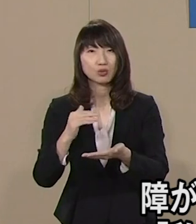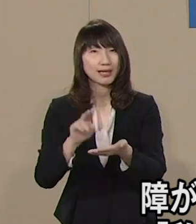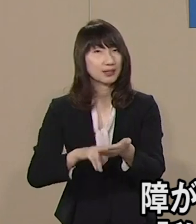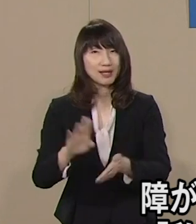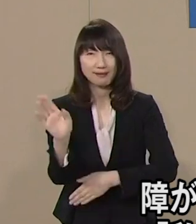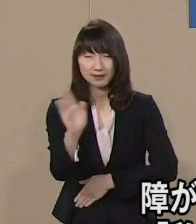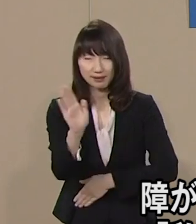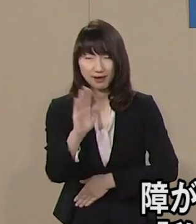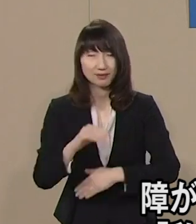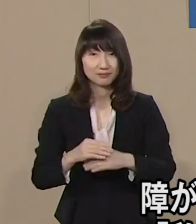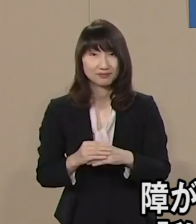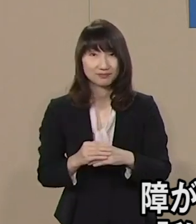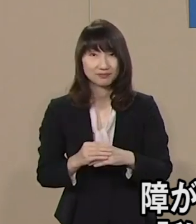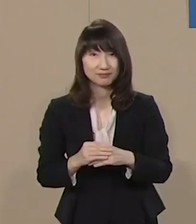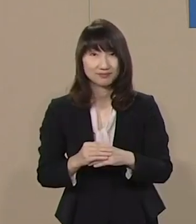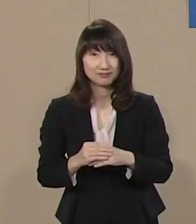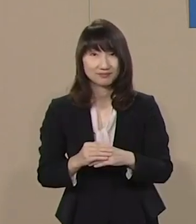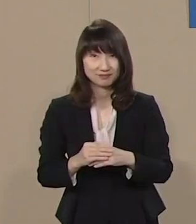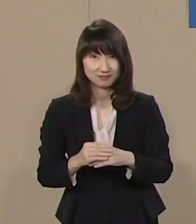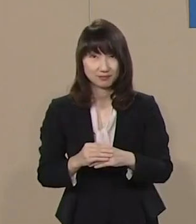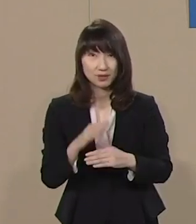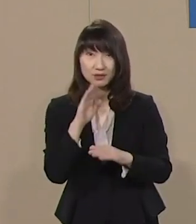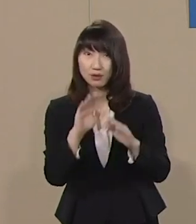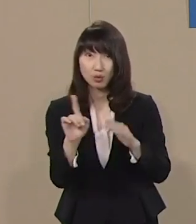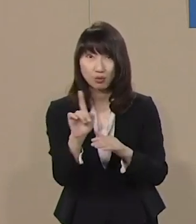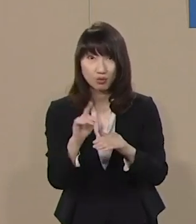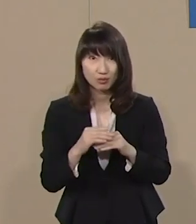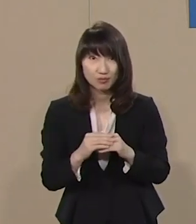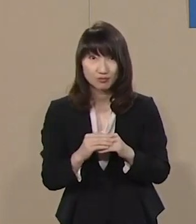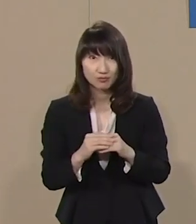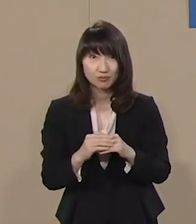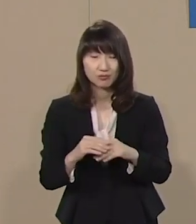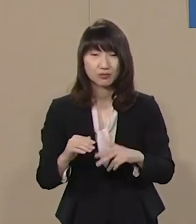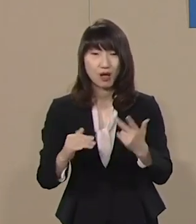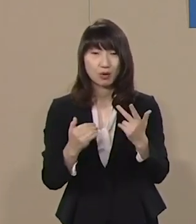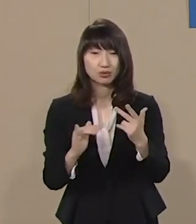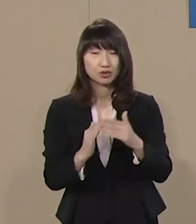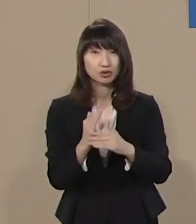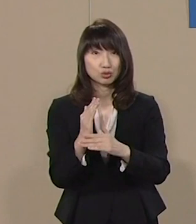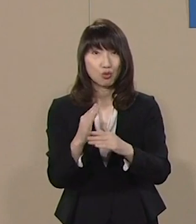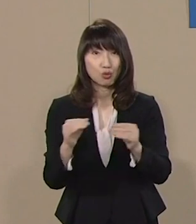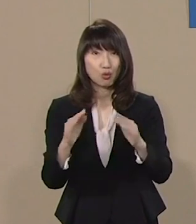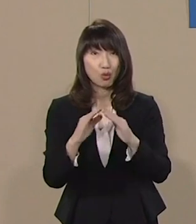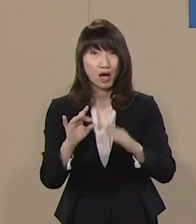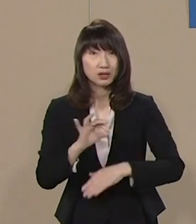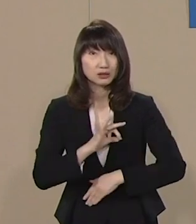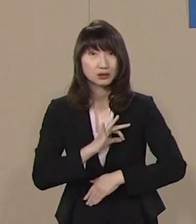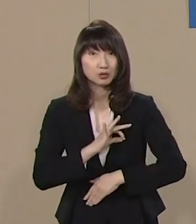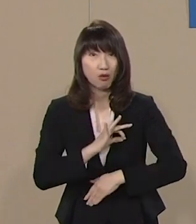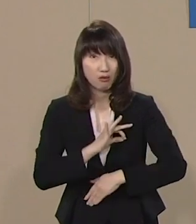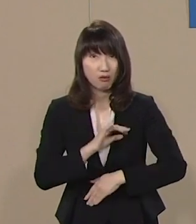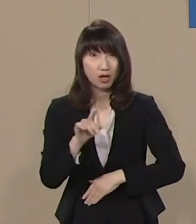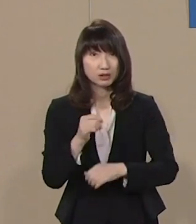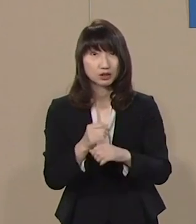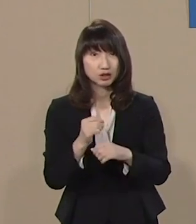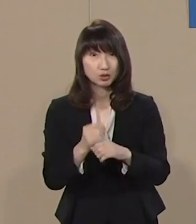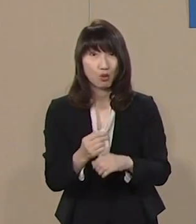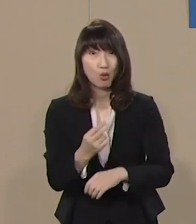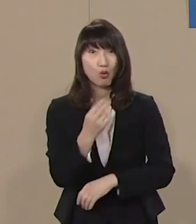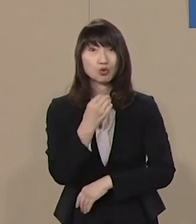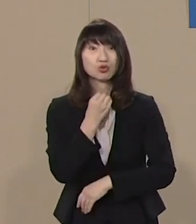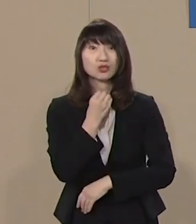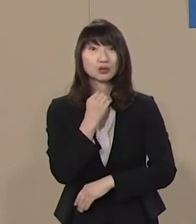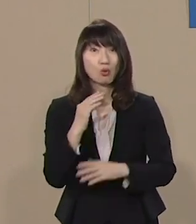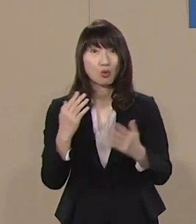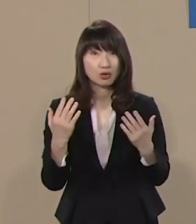決めないで実態はどうですか700人以上いる国会議員には人工呼吸器をつけた人も重度の